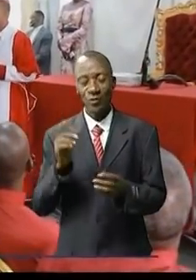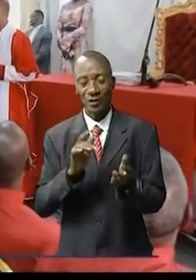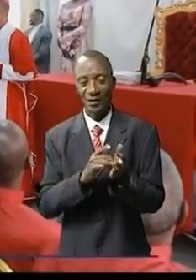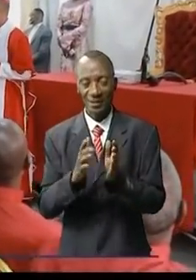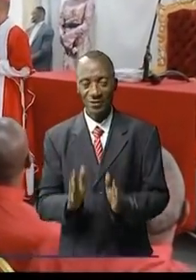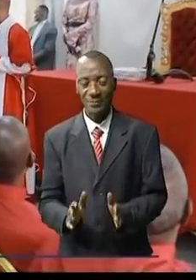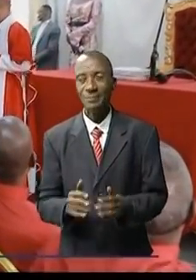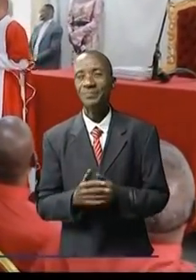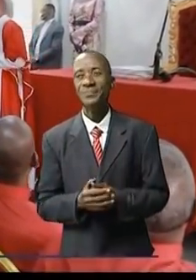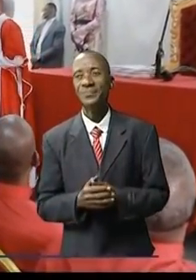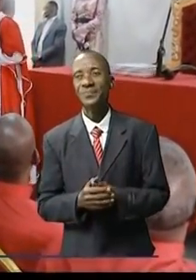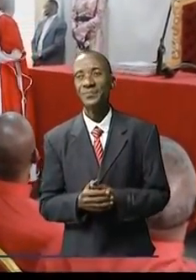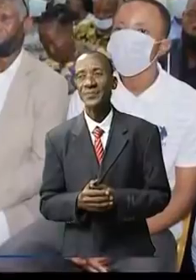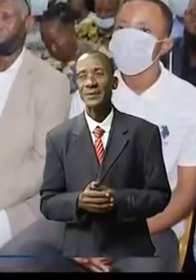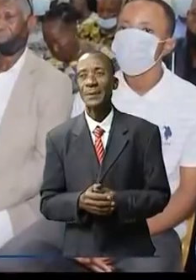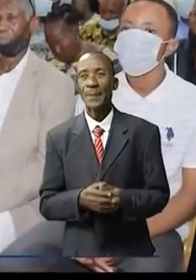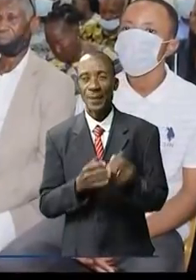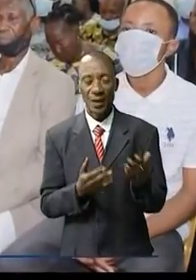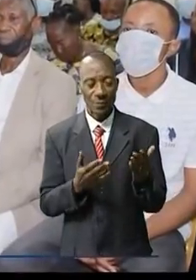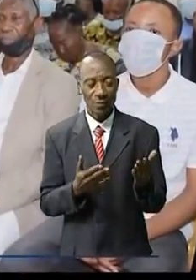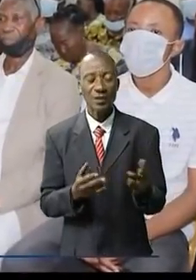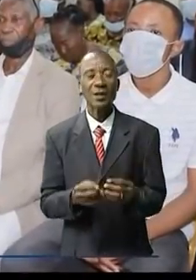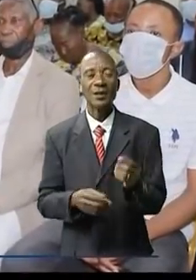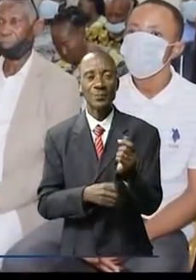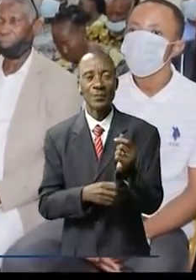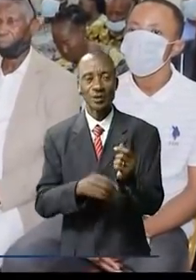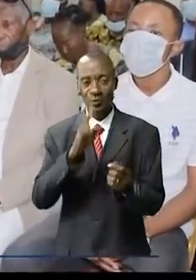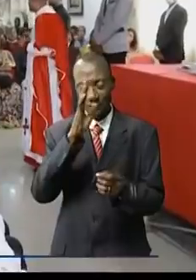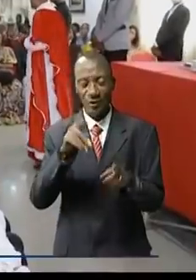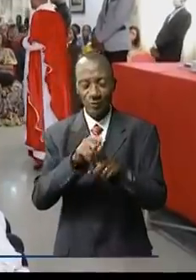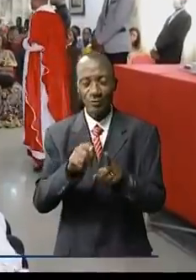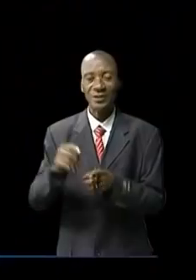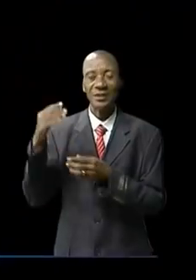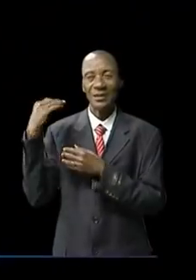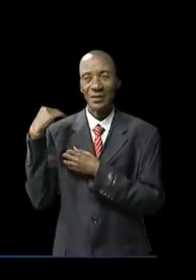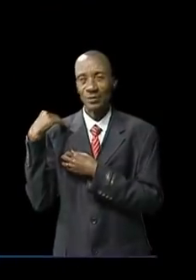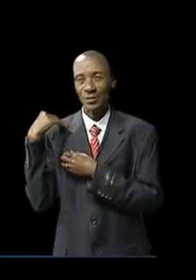une opportunité pour inviter les fidèles et les clergés à...